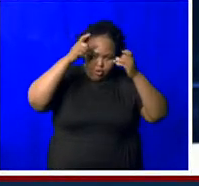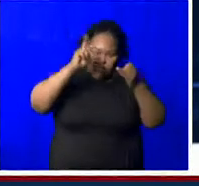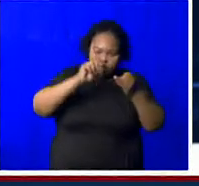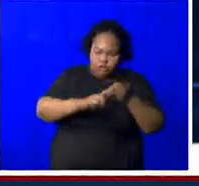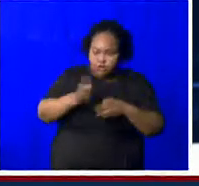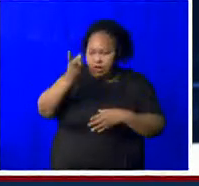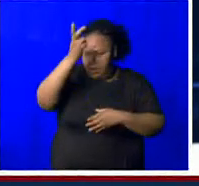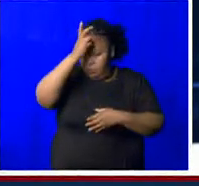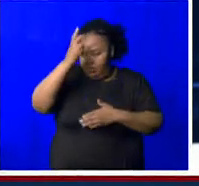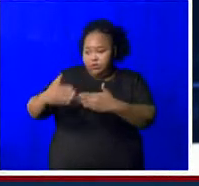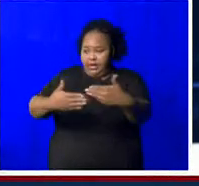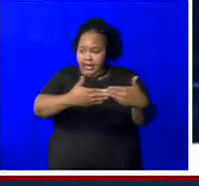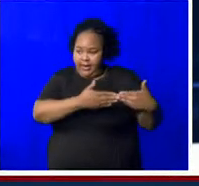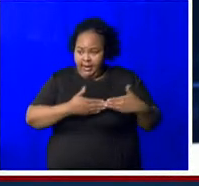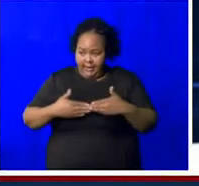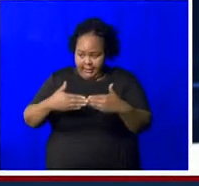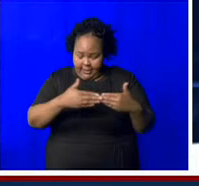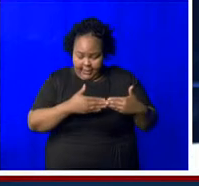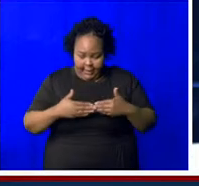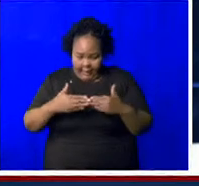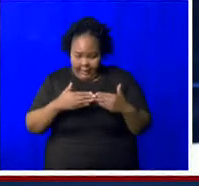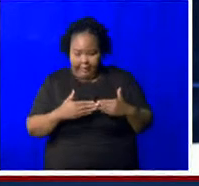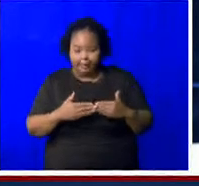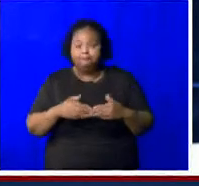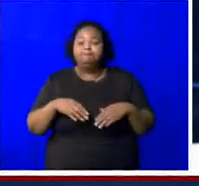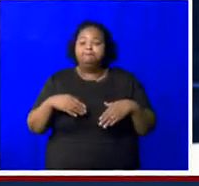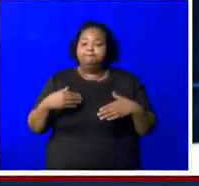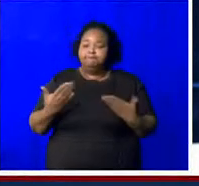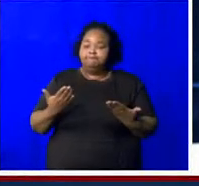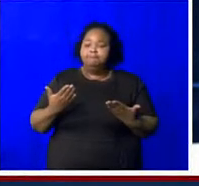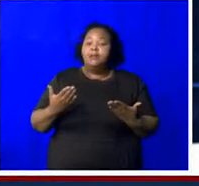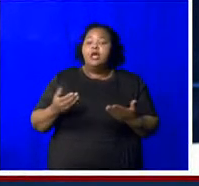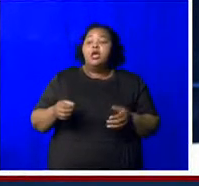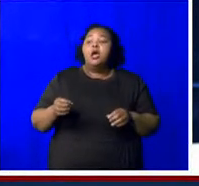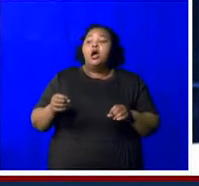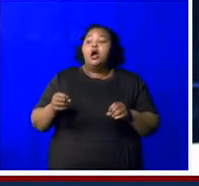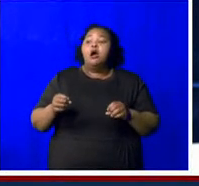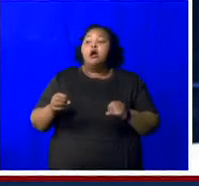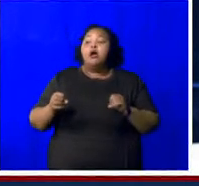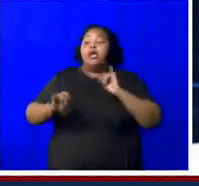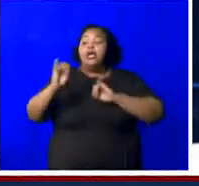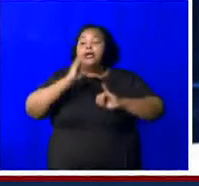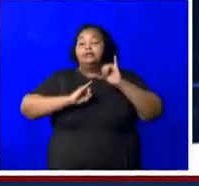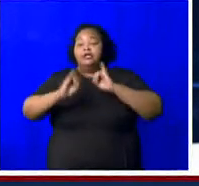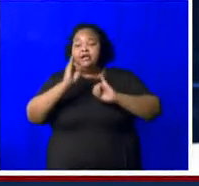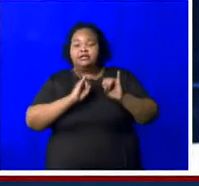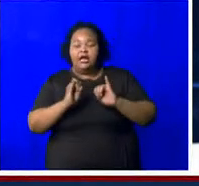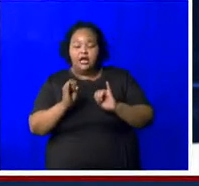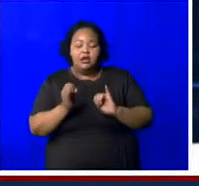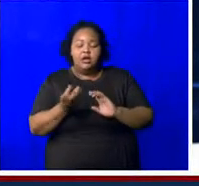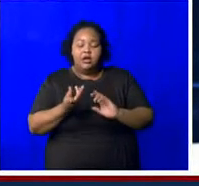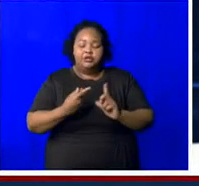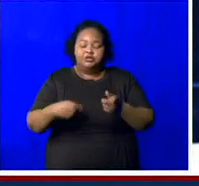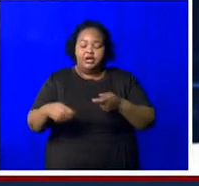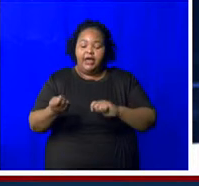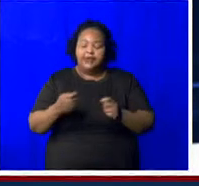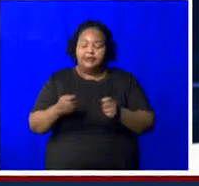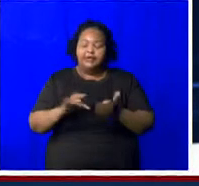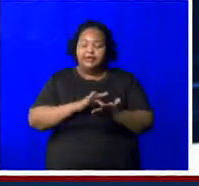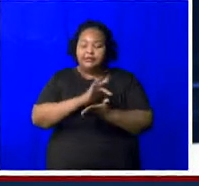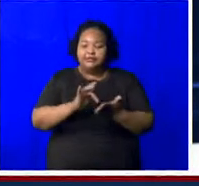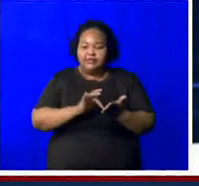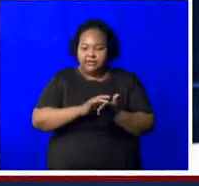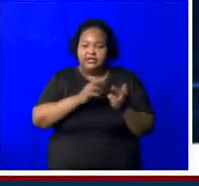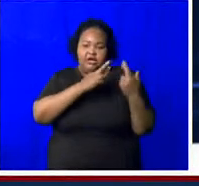iEswatini Livestock Value Chain Development loluchutshwa inhlangano yetekuthengiselana emhlabeni i-International Trade Center